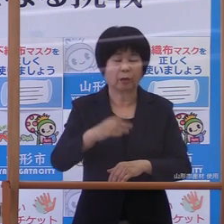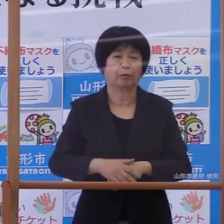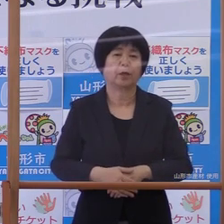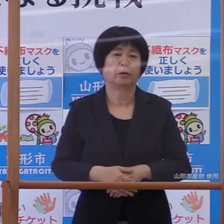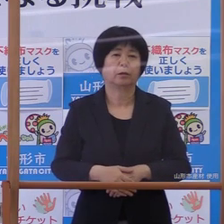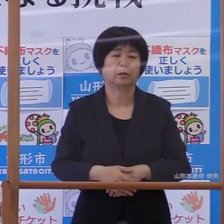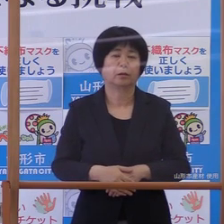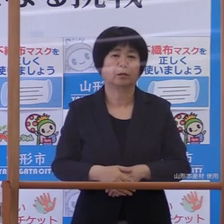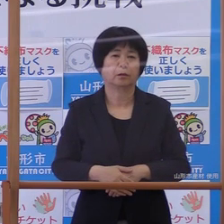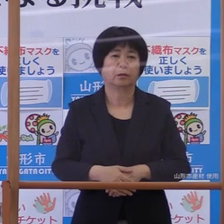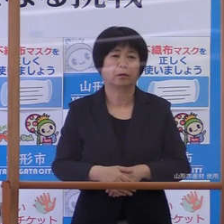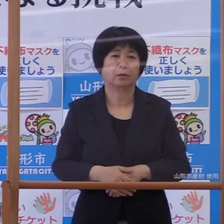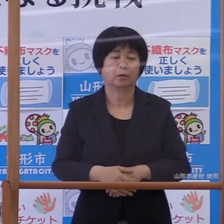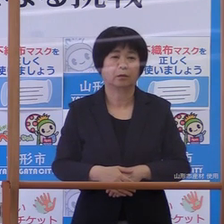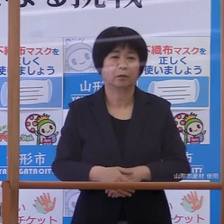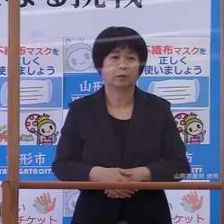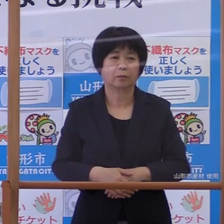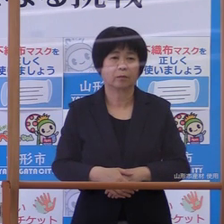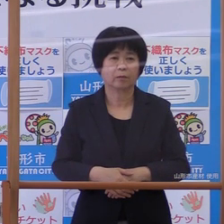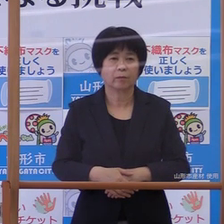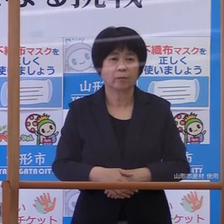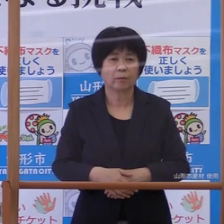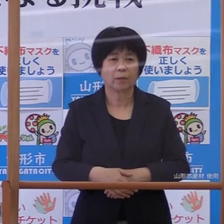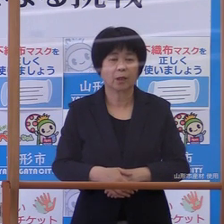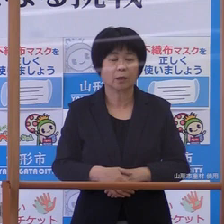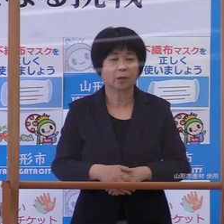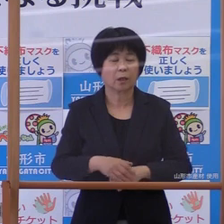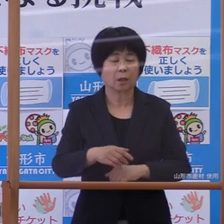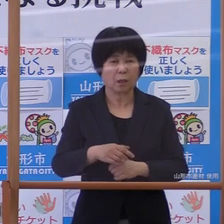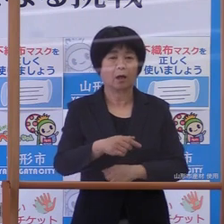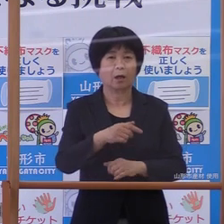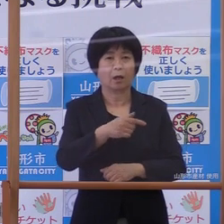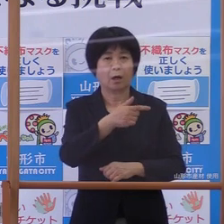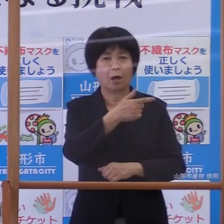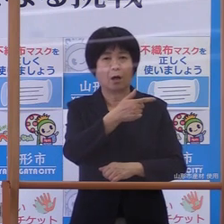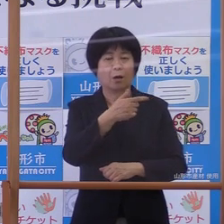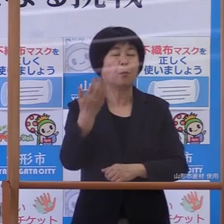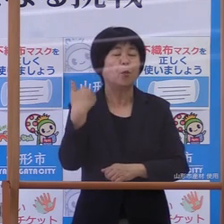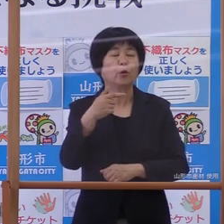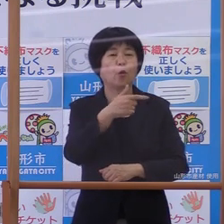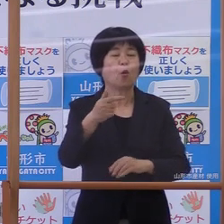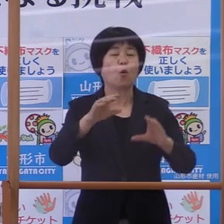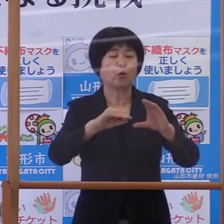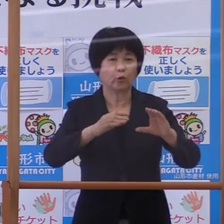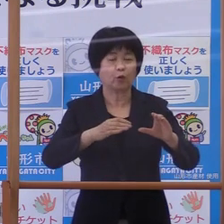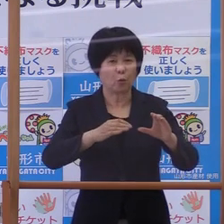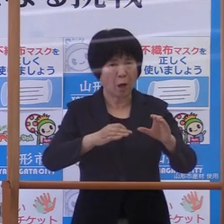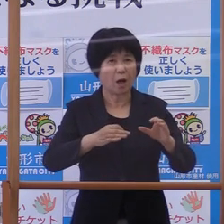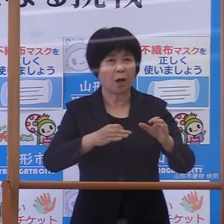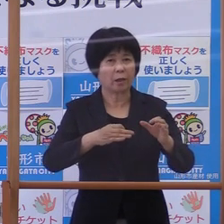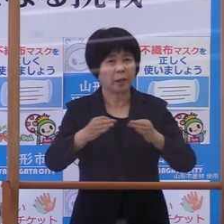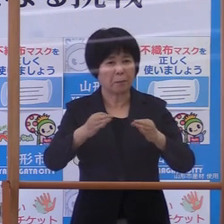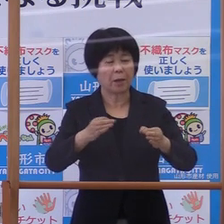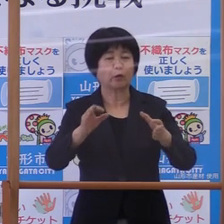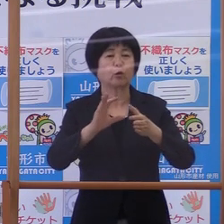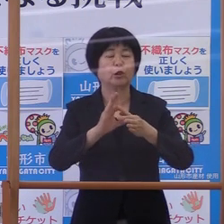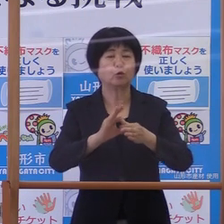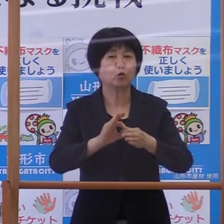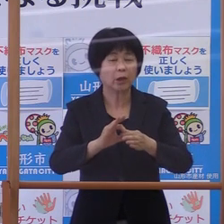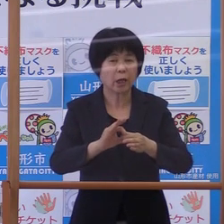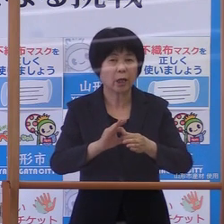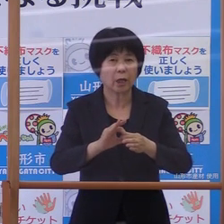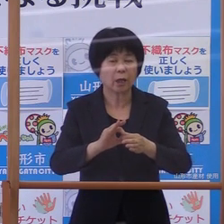。 はい、あとあの大沼、元大沼デパートについてでありますけれども